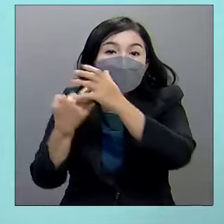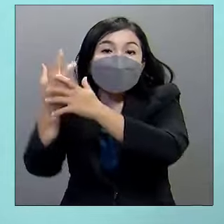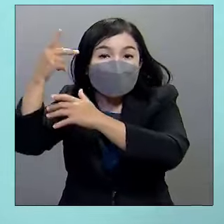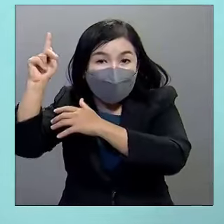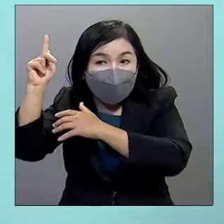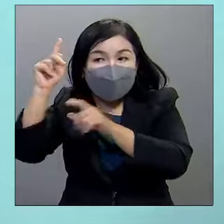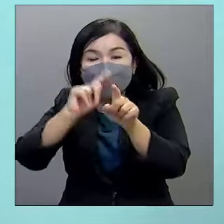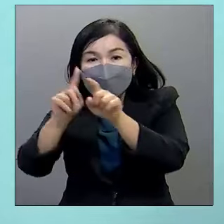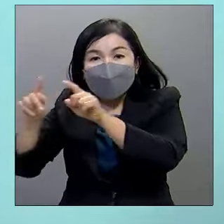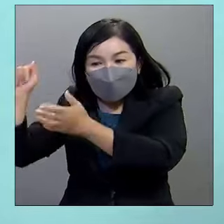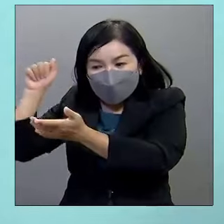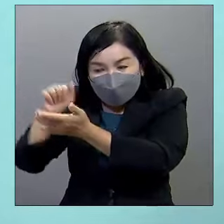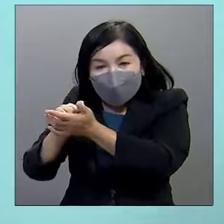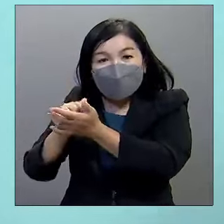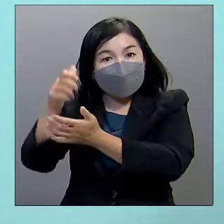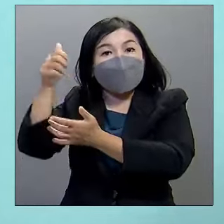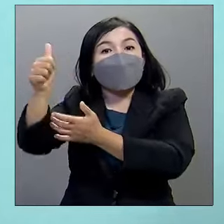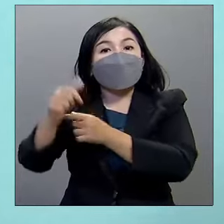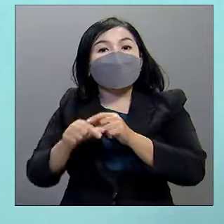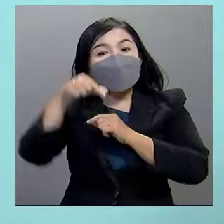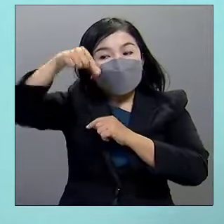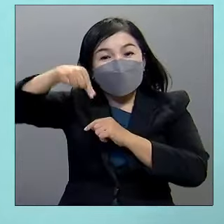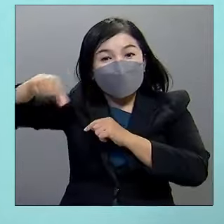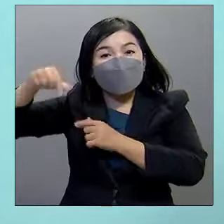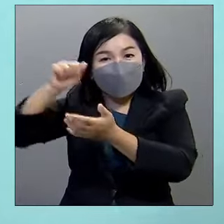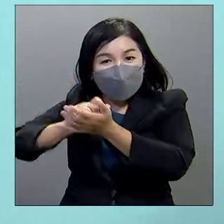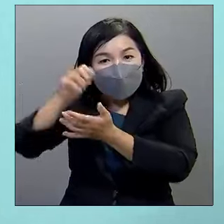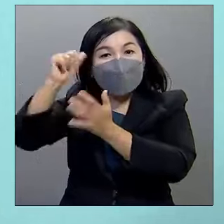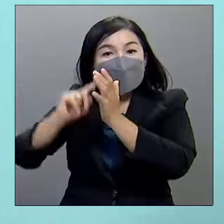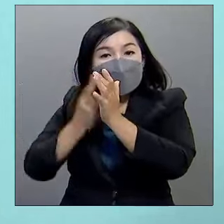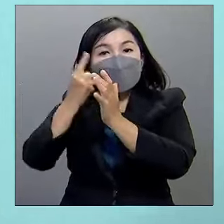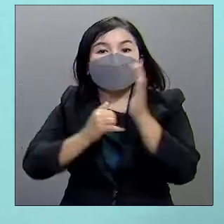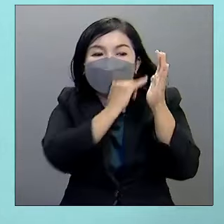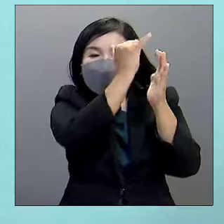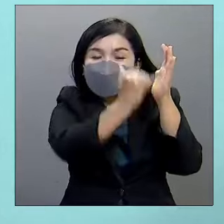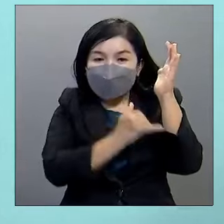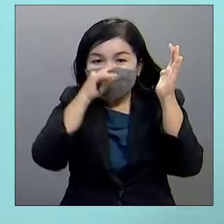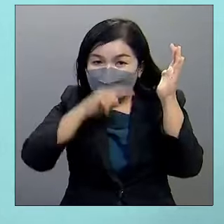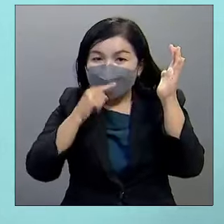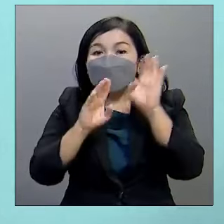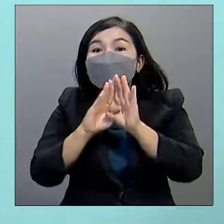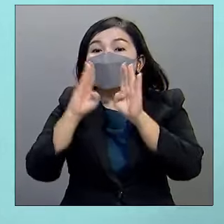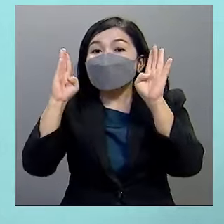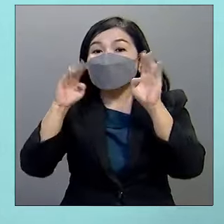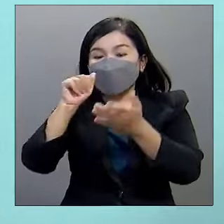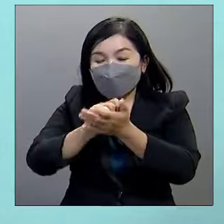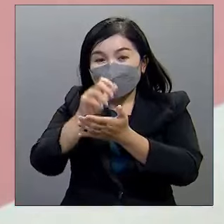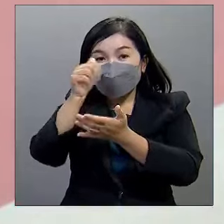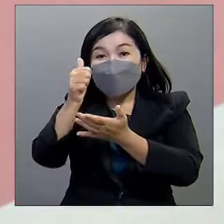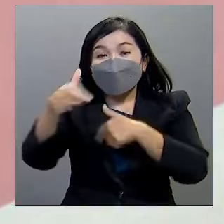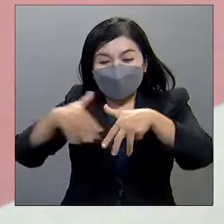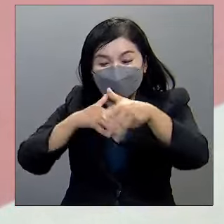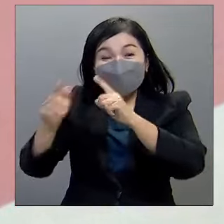นี่ยสามารถที่จะจองได้ผ่านแอปพลิเคชัน QQ นะคะเริ่มจองได้หลายพื้นที่เขาเริ่มเปิดกันแล้วนะคะคุณผู้ชมคะ อ่านคอมเมนต์ก่อนจะจ